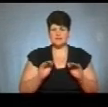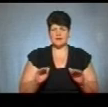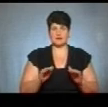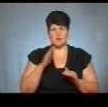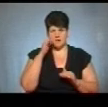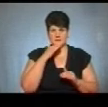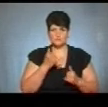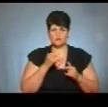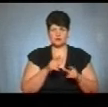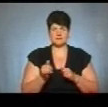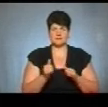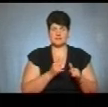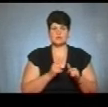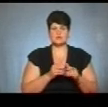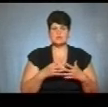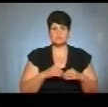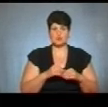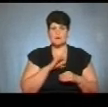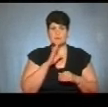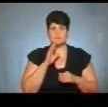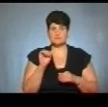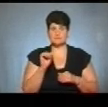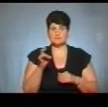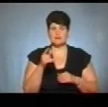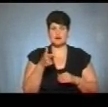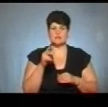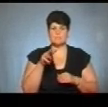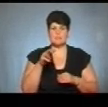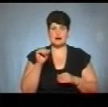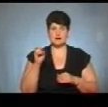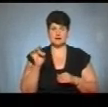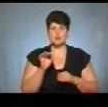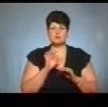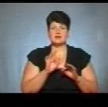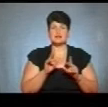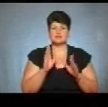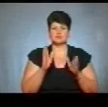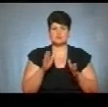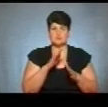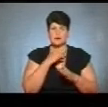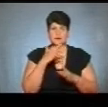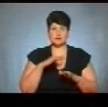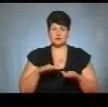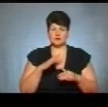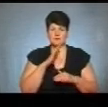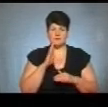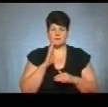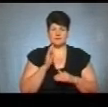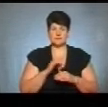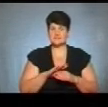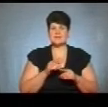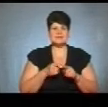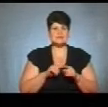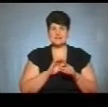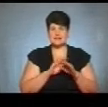забезпечував сім'ю. Мама 7 дітей із Теребовлянщини Ганна Мельник розповідає, як бути багатодітною матір'ю. Не